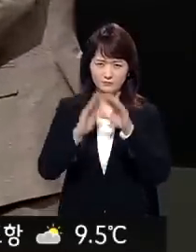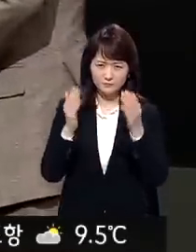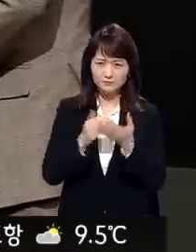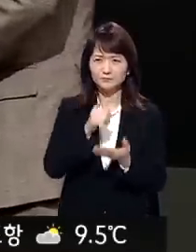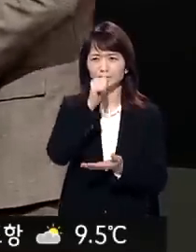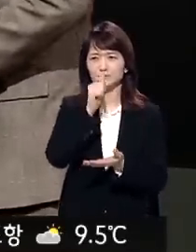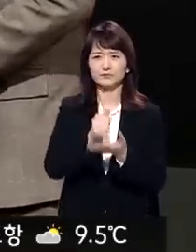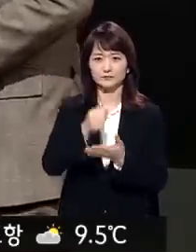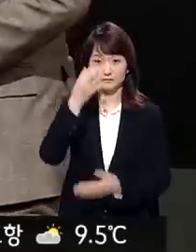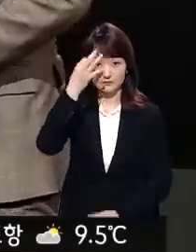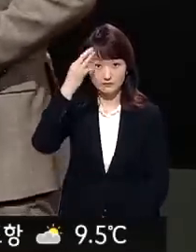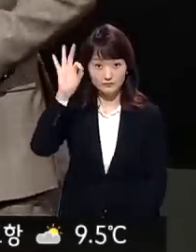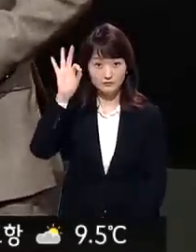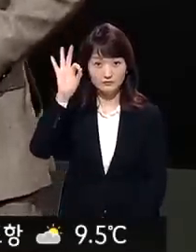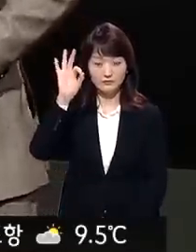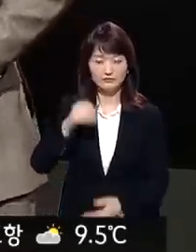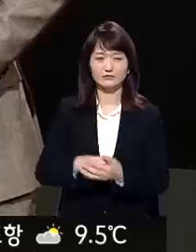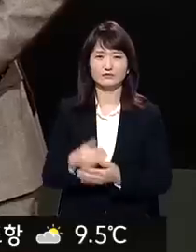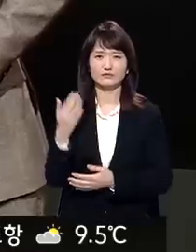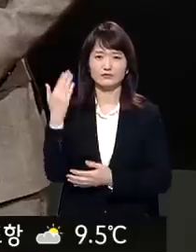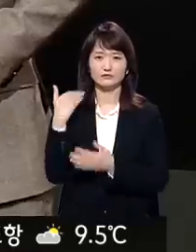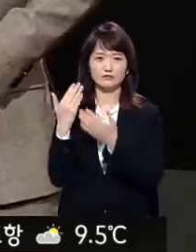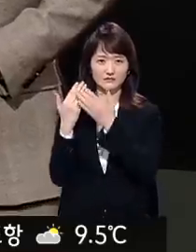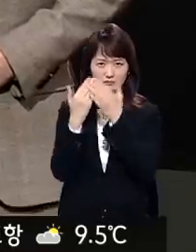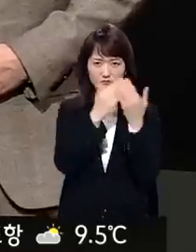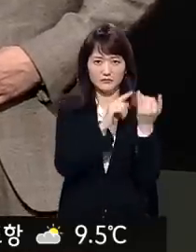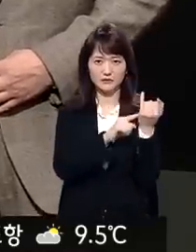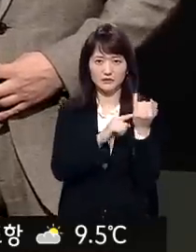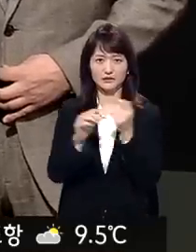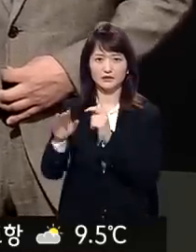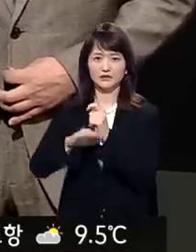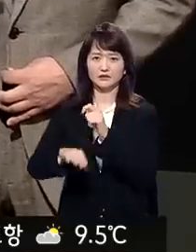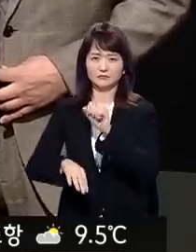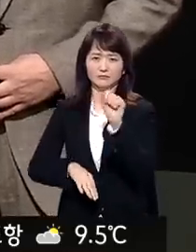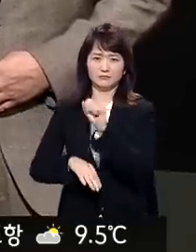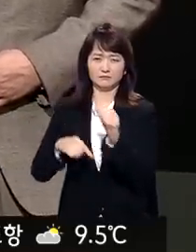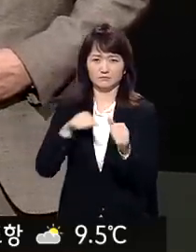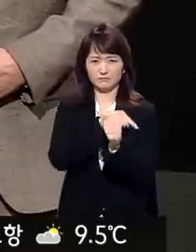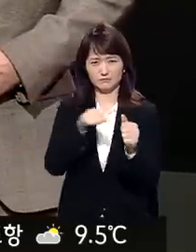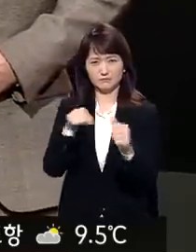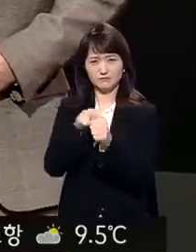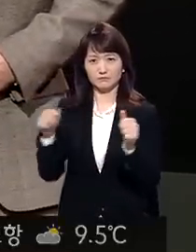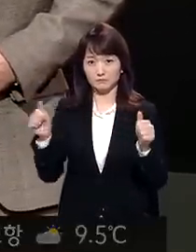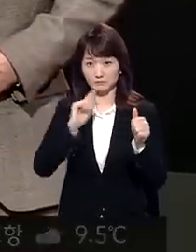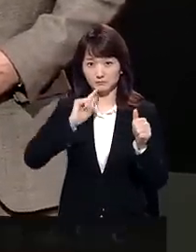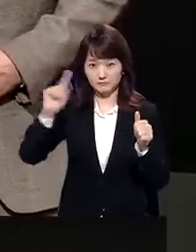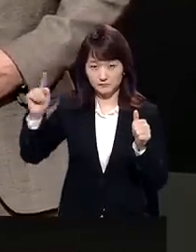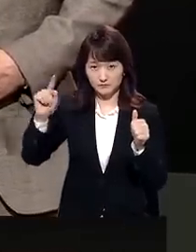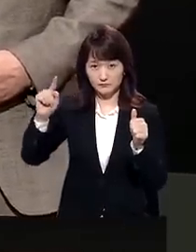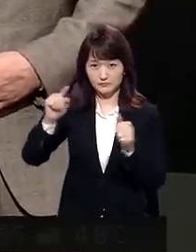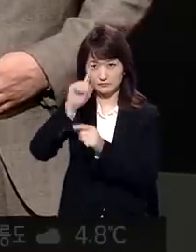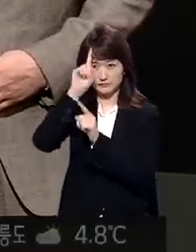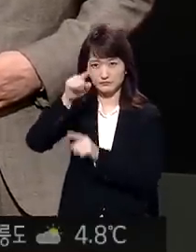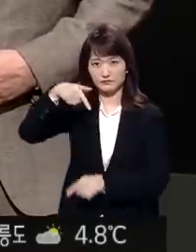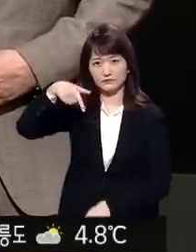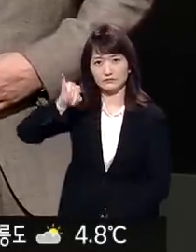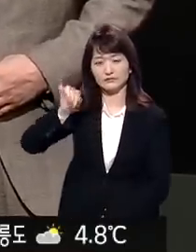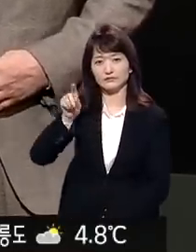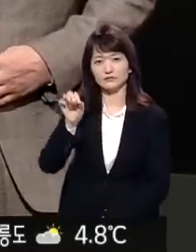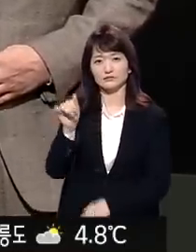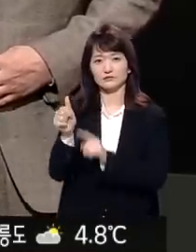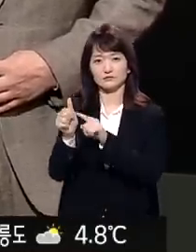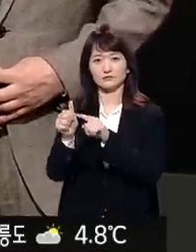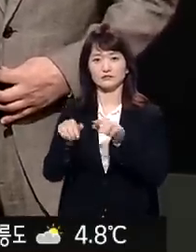모든 혐의 인정입니다. 전 동거녀와 택시기사를 잇따라 살해한 혐의로 재판에 넘겨진 연쇄살인마 이기영. 자,